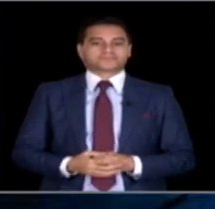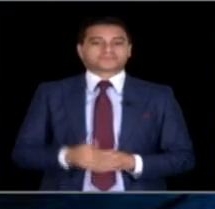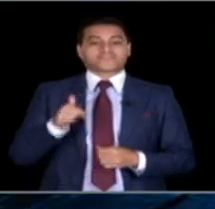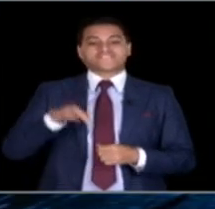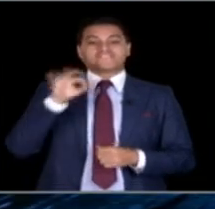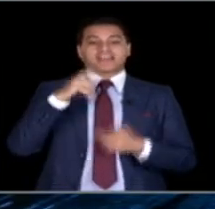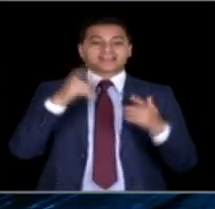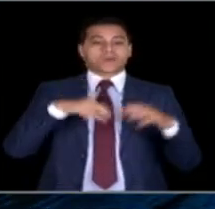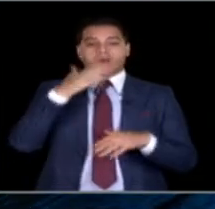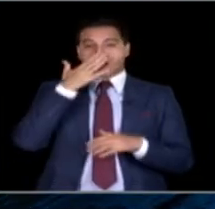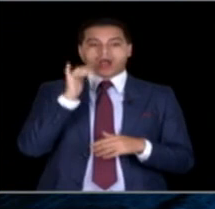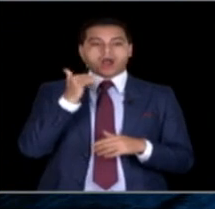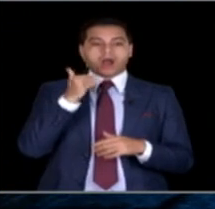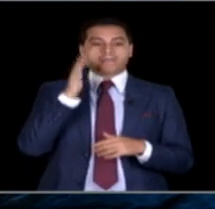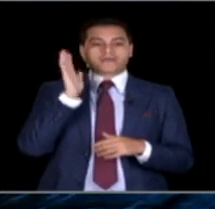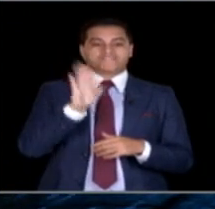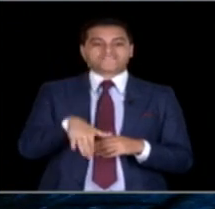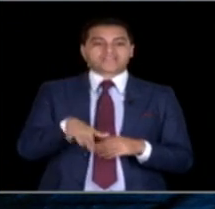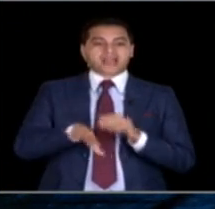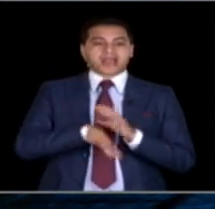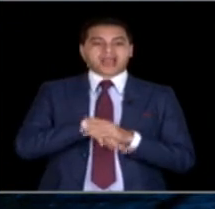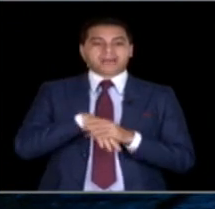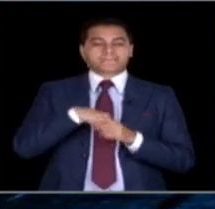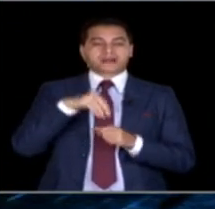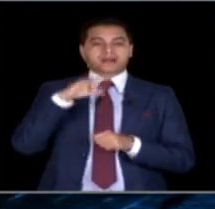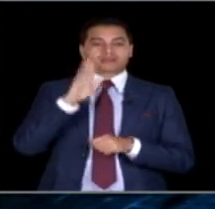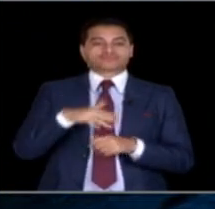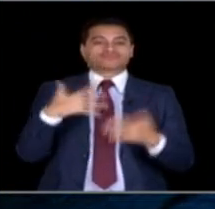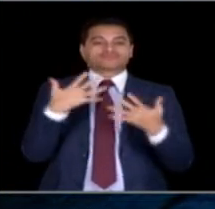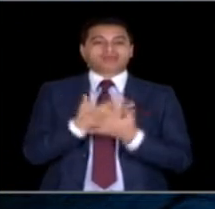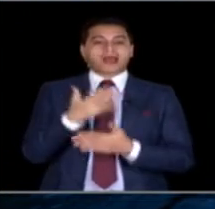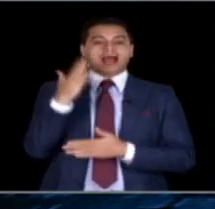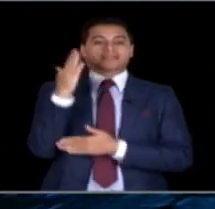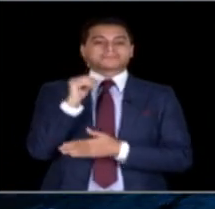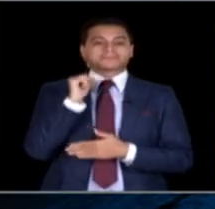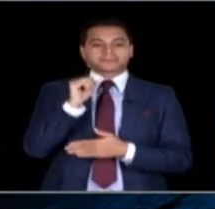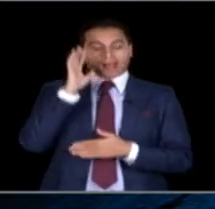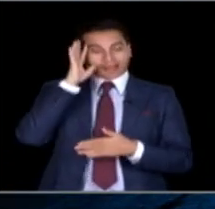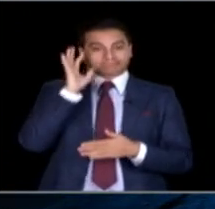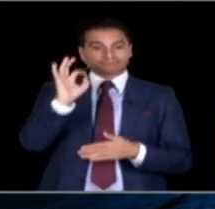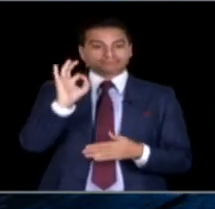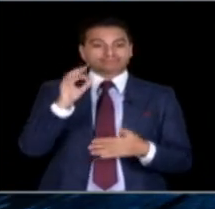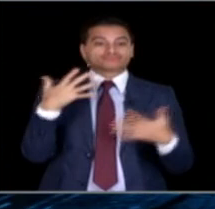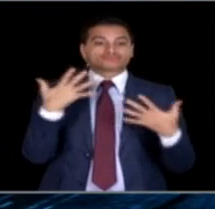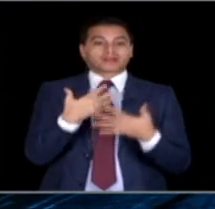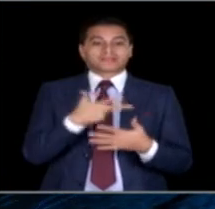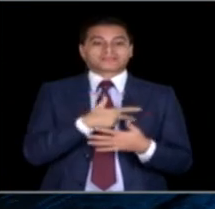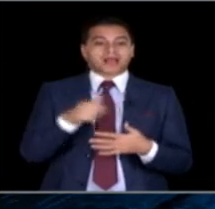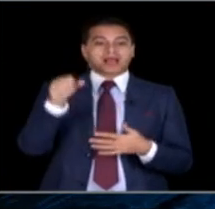في أي دولة خليجية يقع المقر الرئيسي لشركة الذكاء